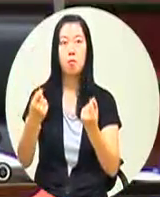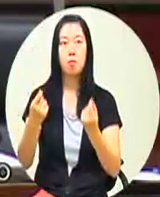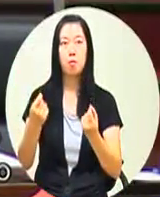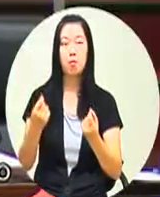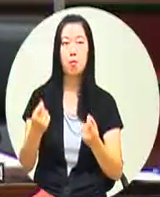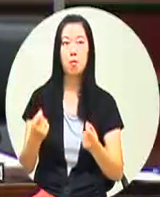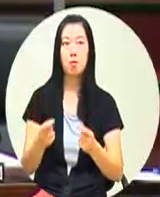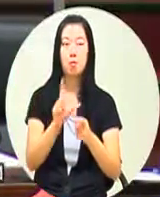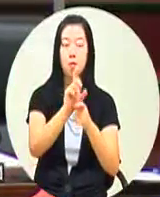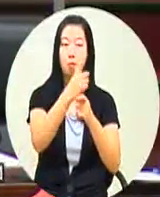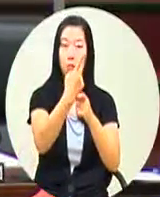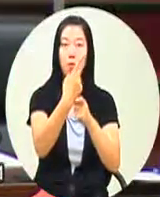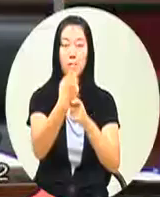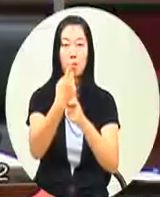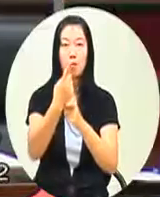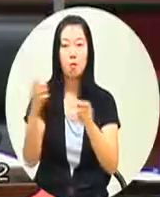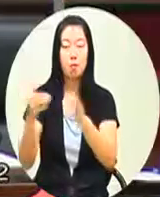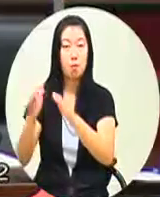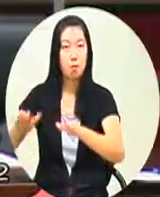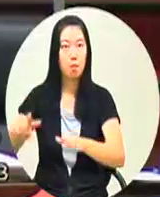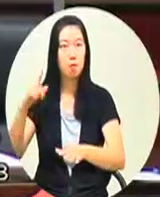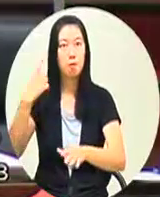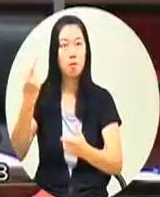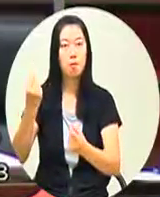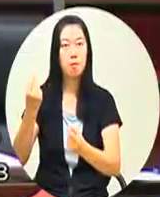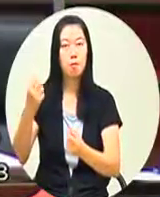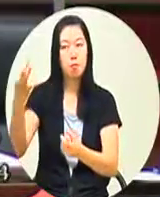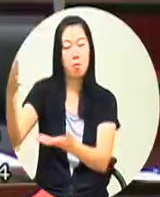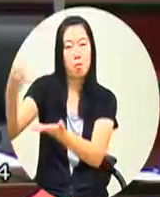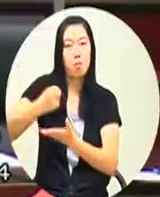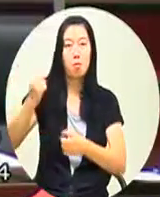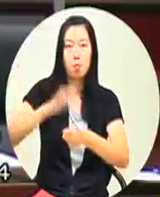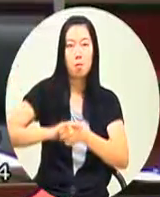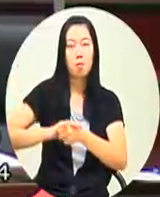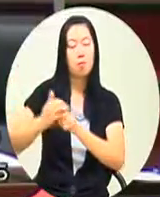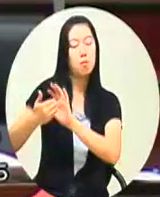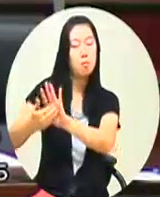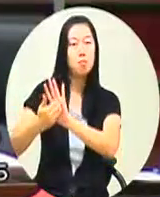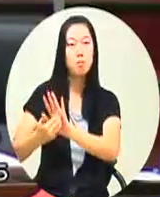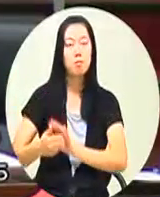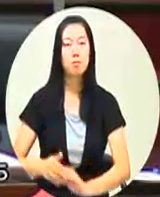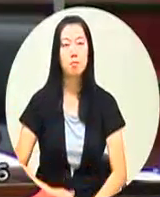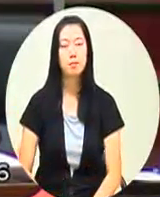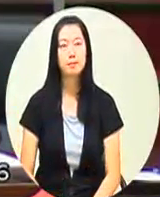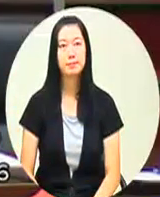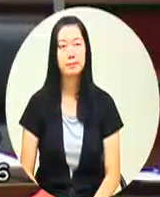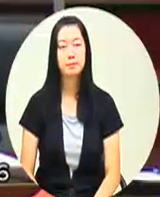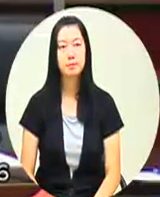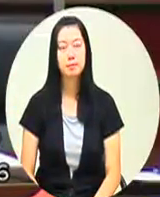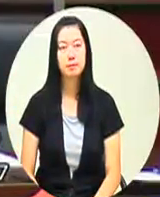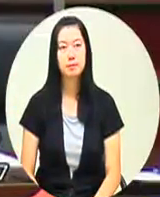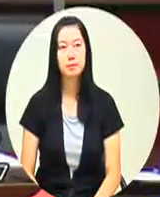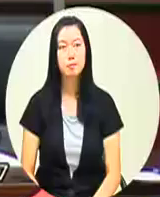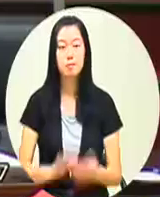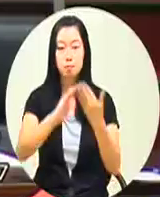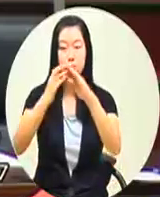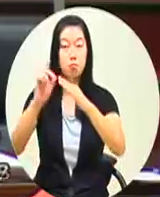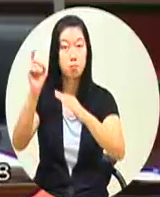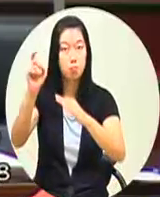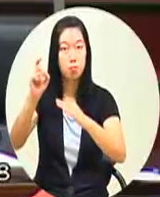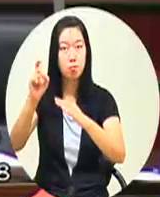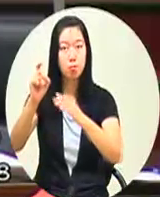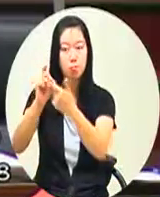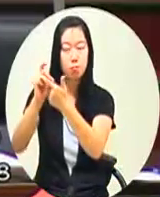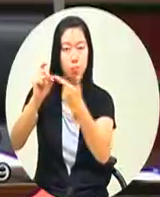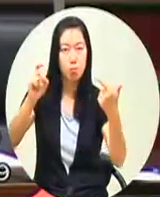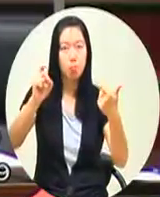从61年到现在还是拒绝领补偿金啊，是征收的钱了哈。这10户里面6户